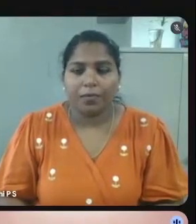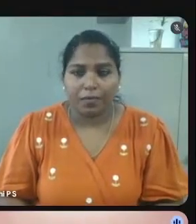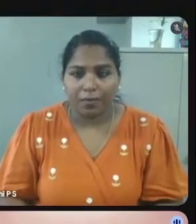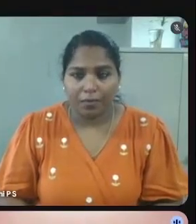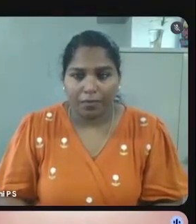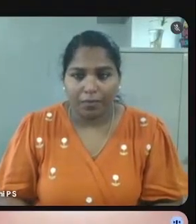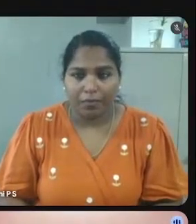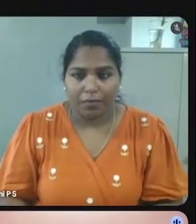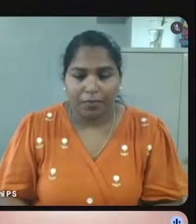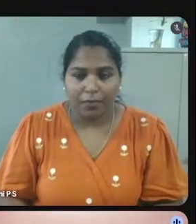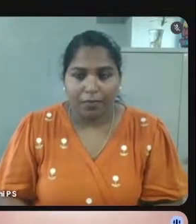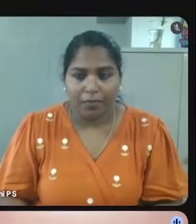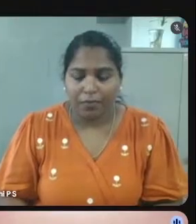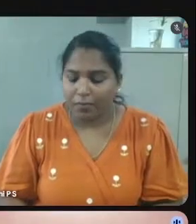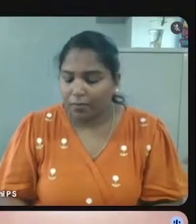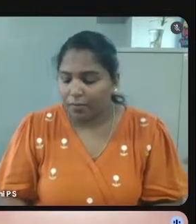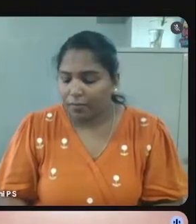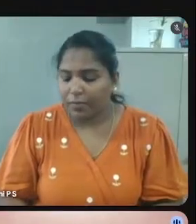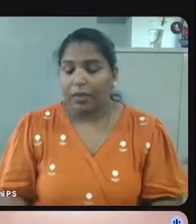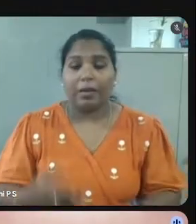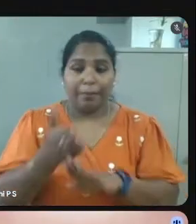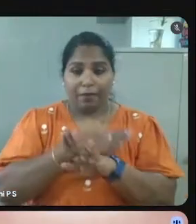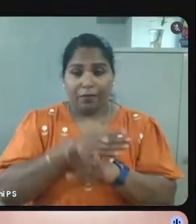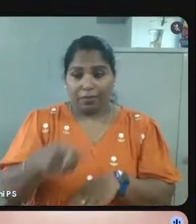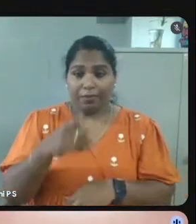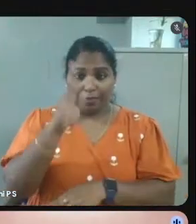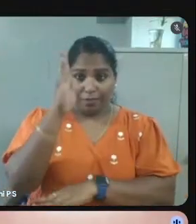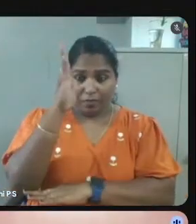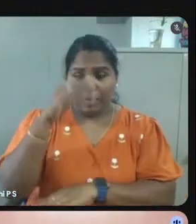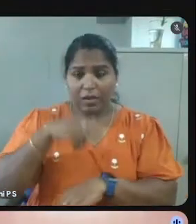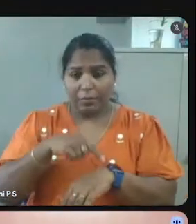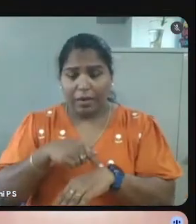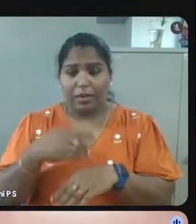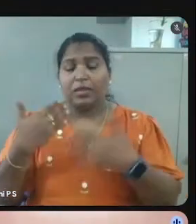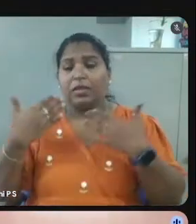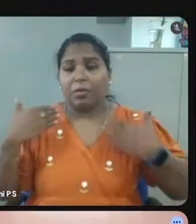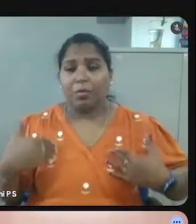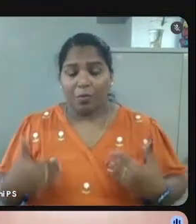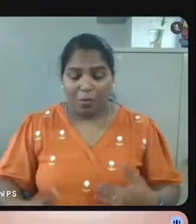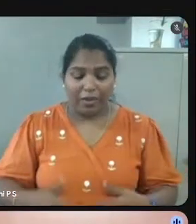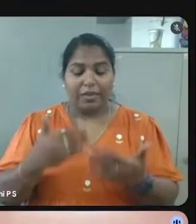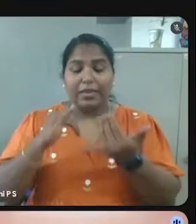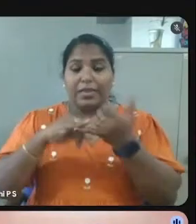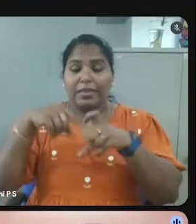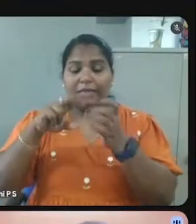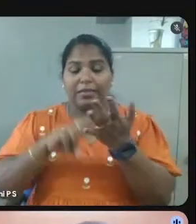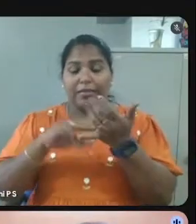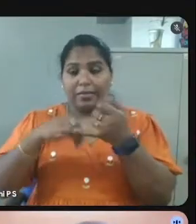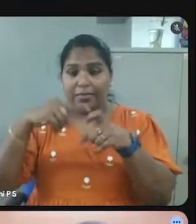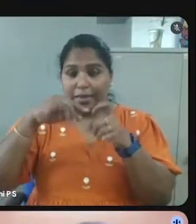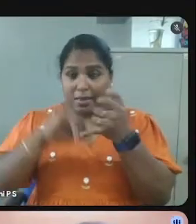ഇനി സർ നേരത്തെ സാറിന്റെ പ്രസന്റേഷനിൽ പറഞ്ഞിരുന്നു ഇന്ദ്രിയങ്ങളുടെ പ്രവർത്തനം അല്ലെങ്കിൽ സെൻസസ്